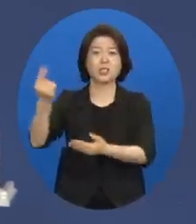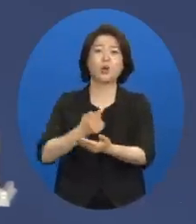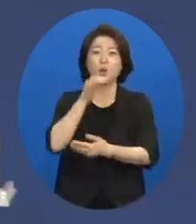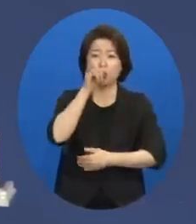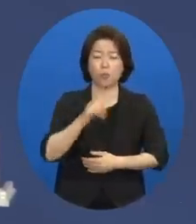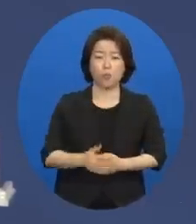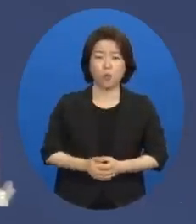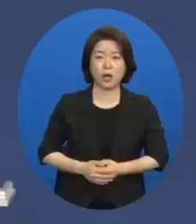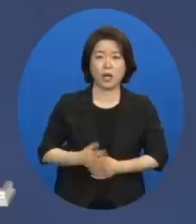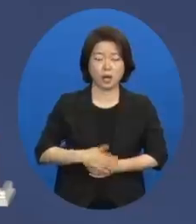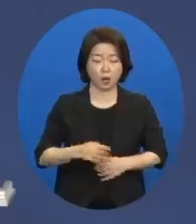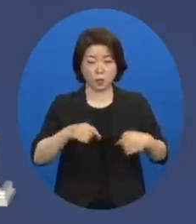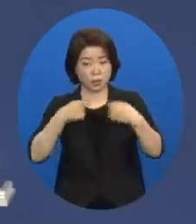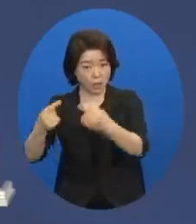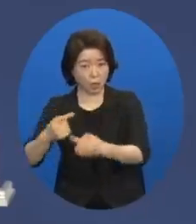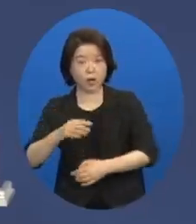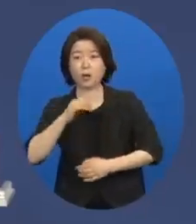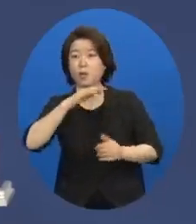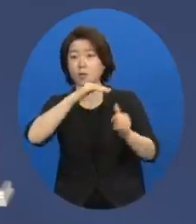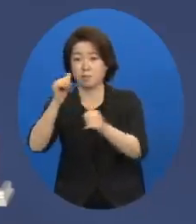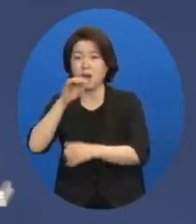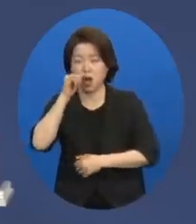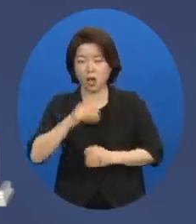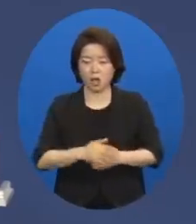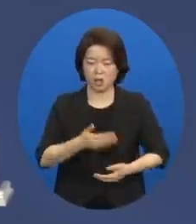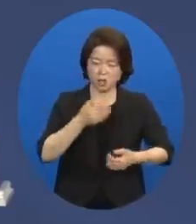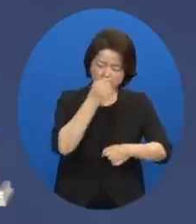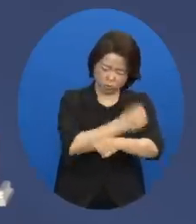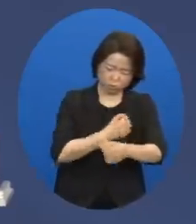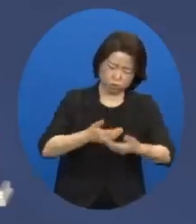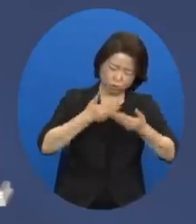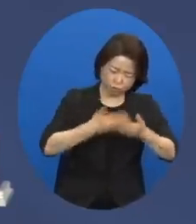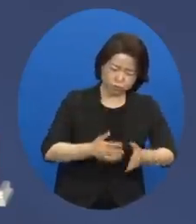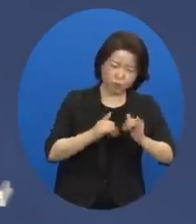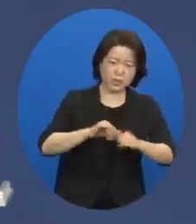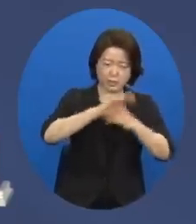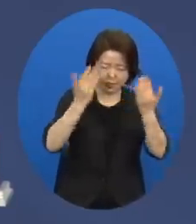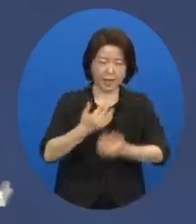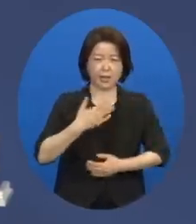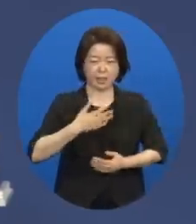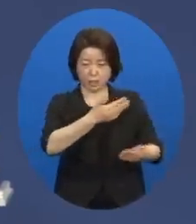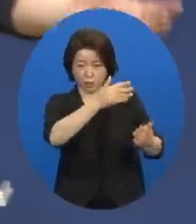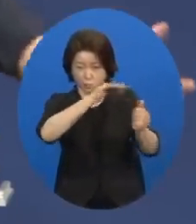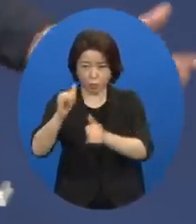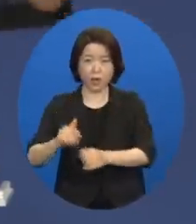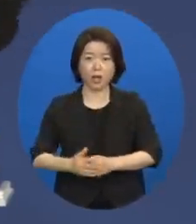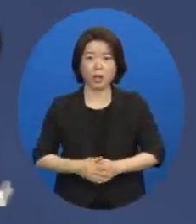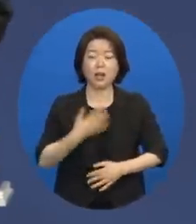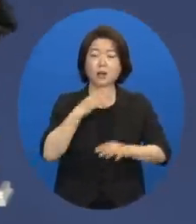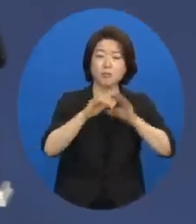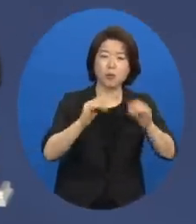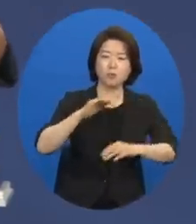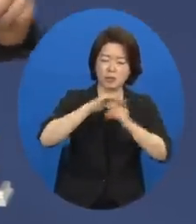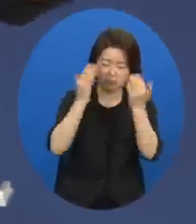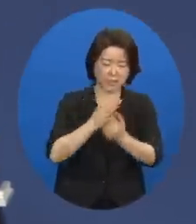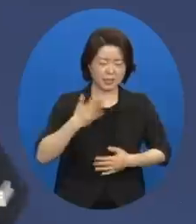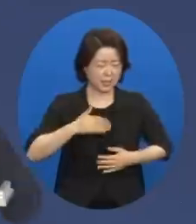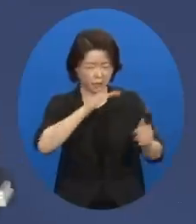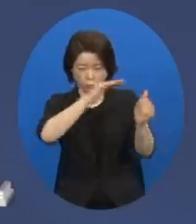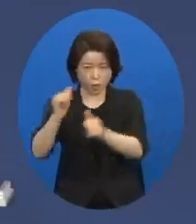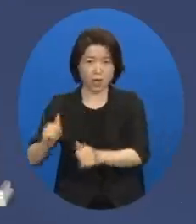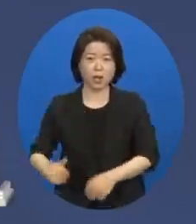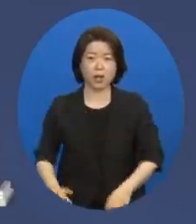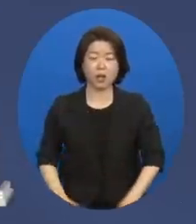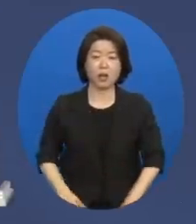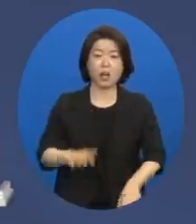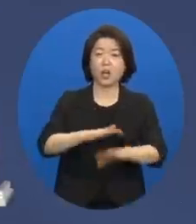그리고 나오라고 말합니다. 수고하고 무거운 짐진 자에 다 내게로 오라고요. 목마른 자는 다 내게로 오라고요. 여러분